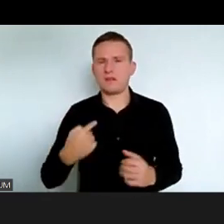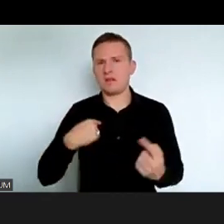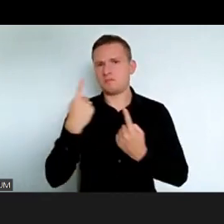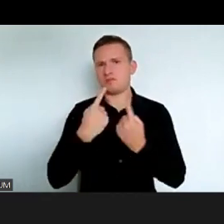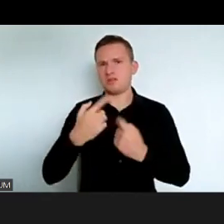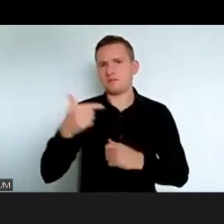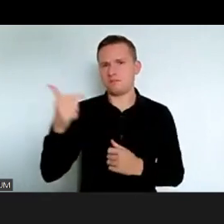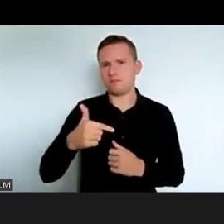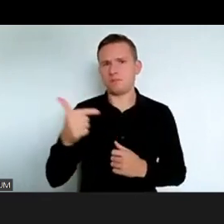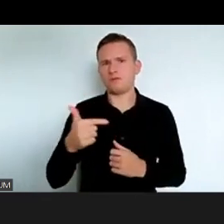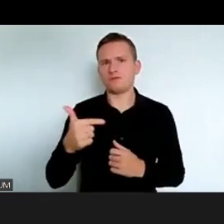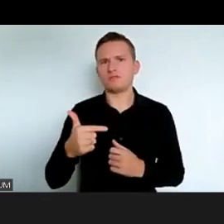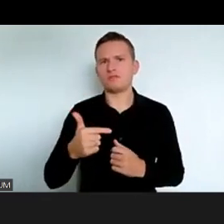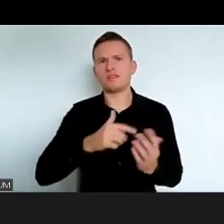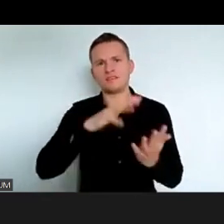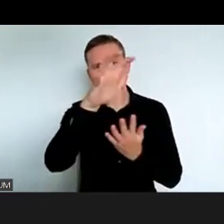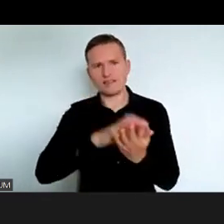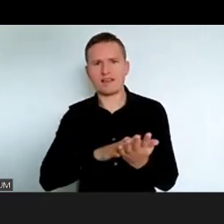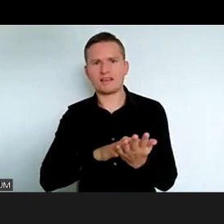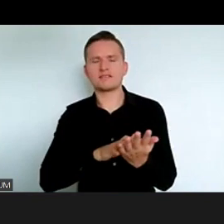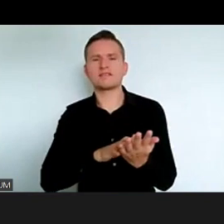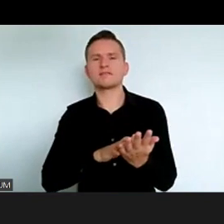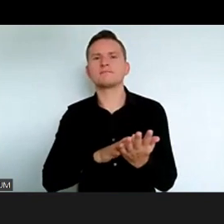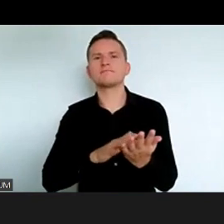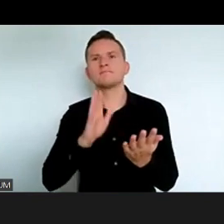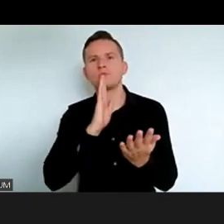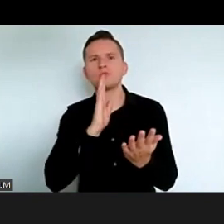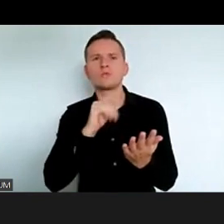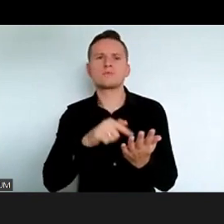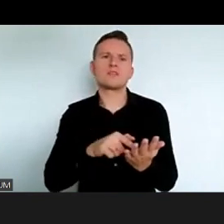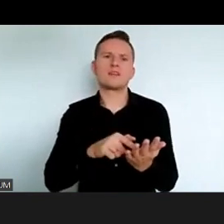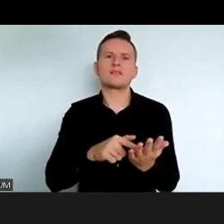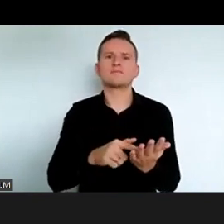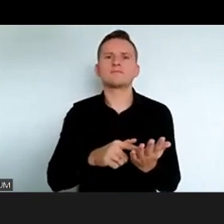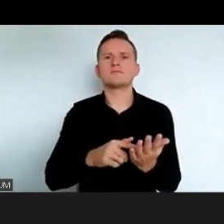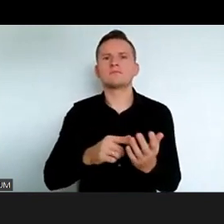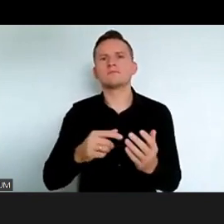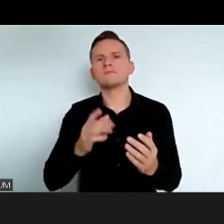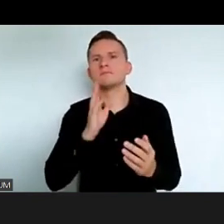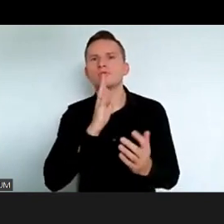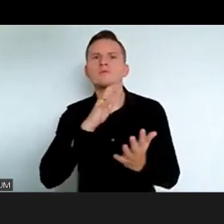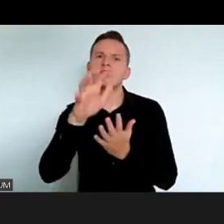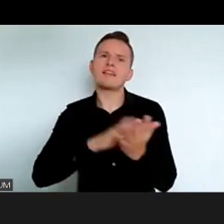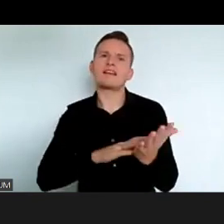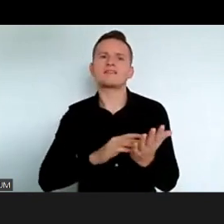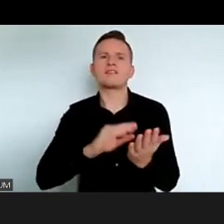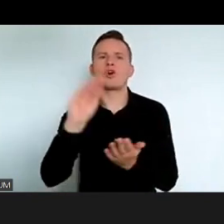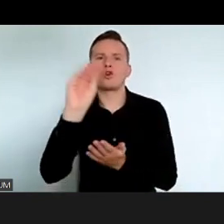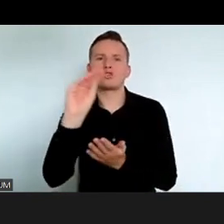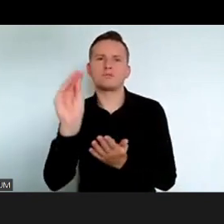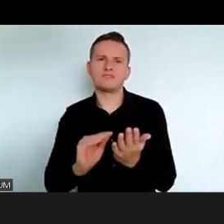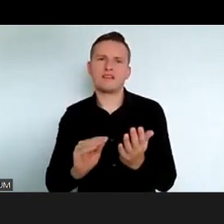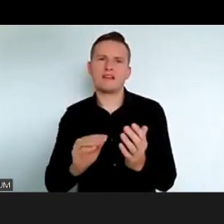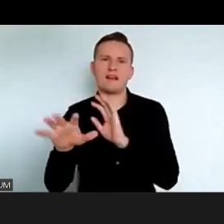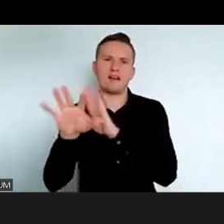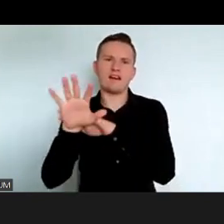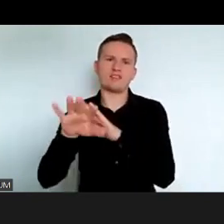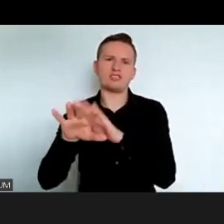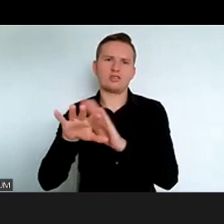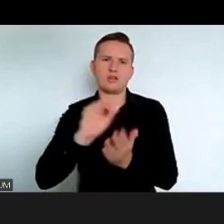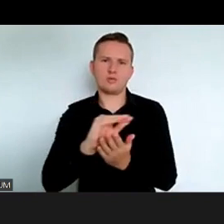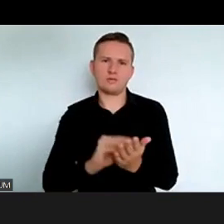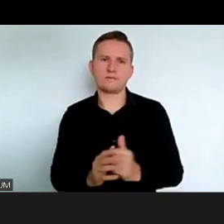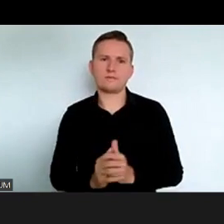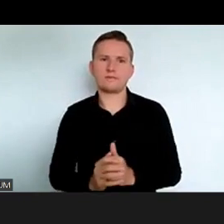powinno być to tekst dla odręcznego ewentualnie pisania. Dzień dobry. Tak, oczywiście